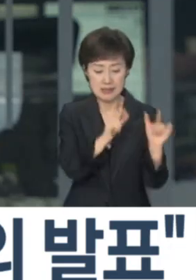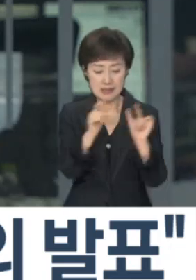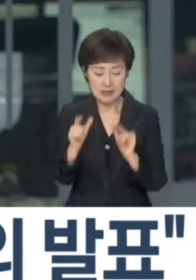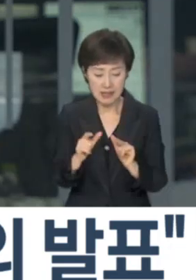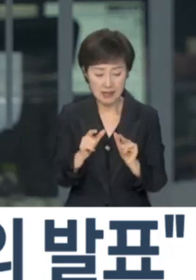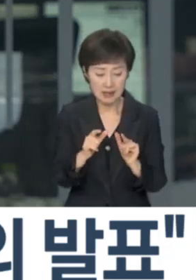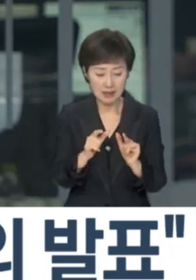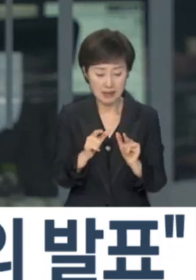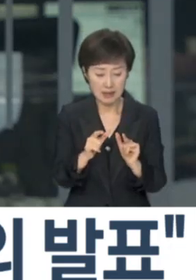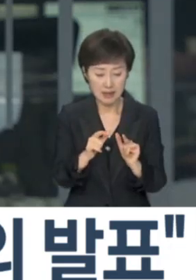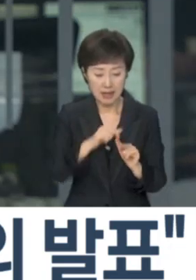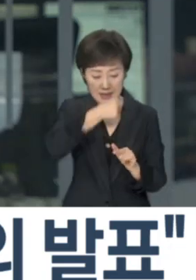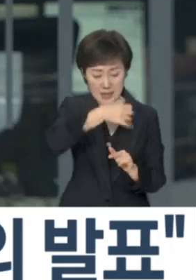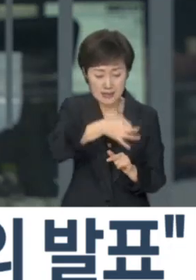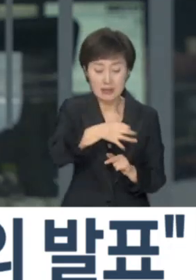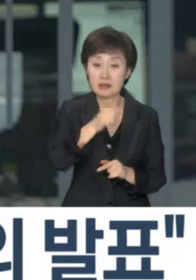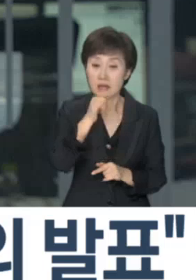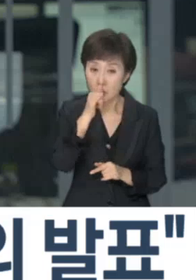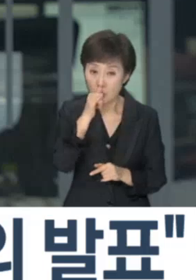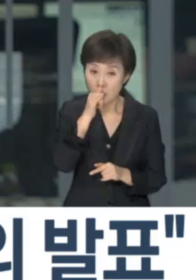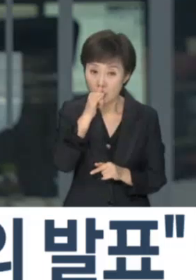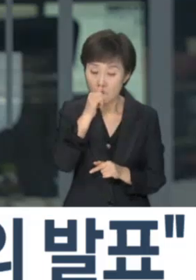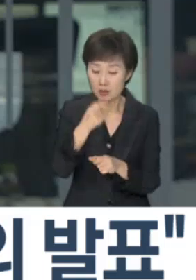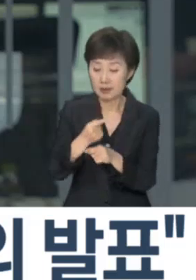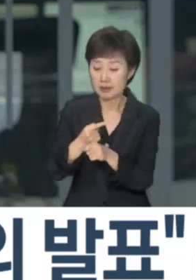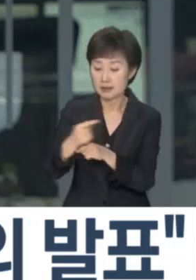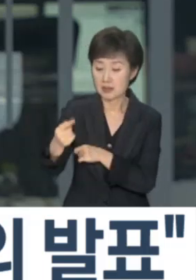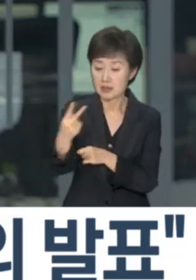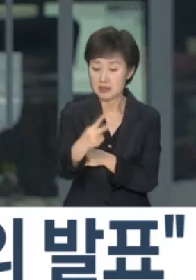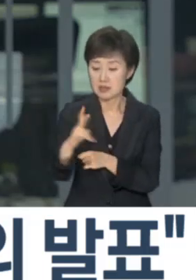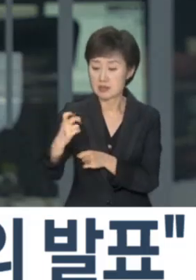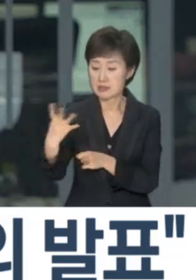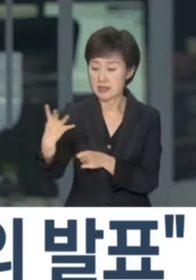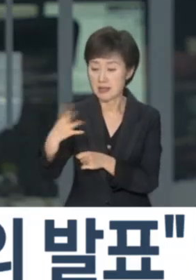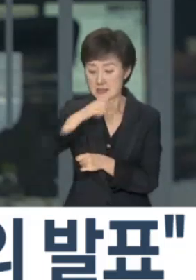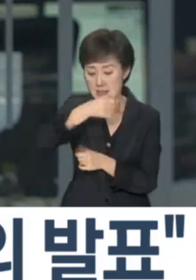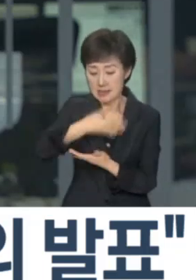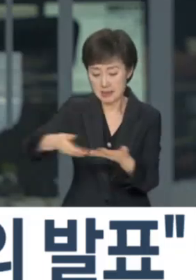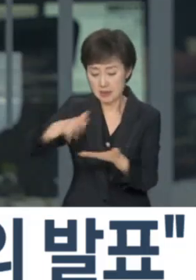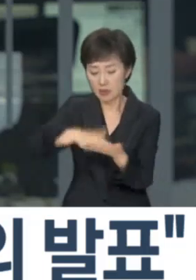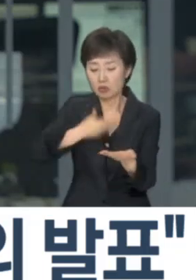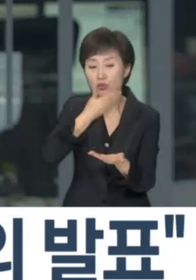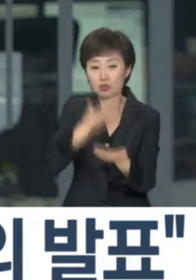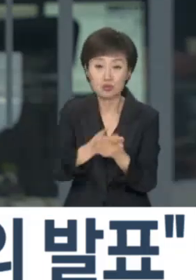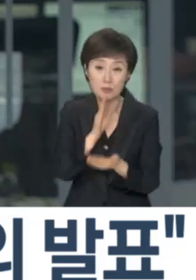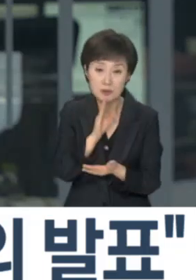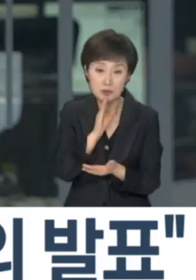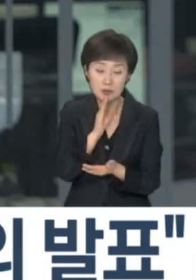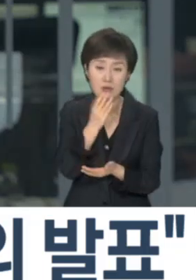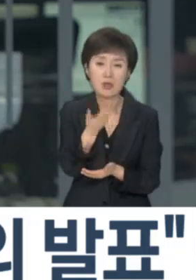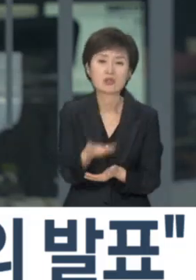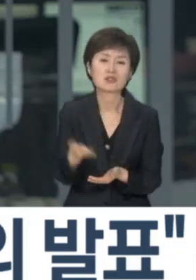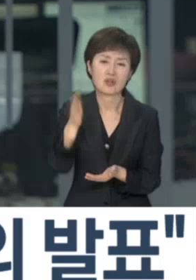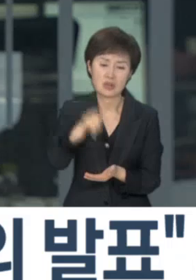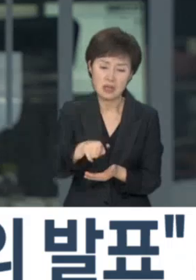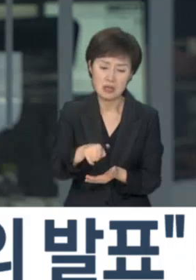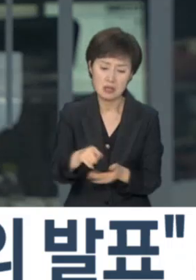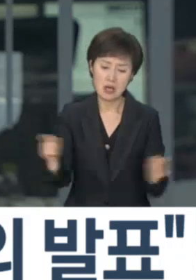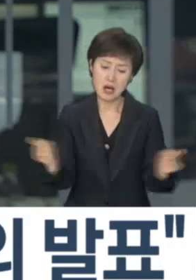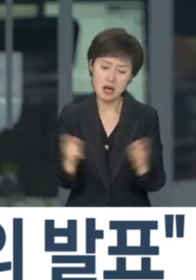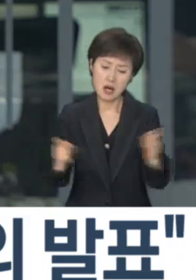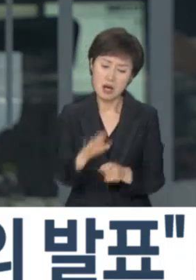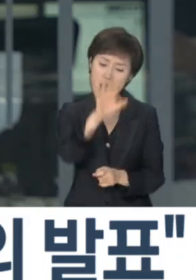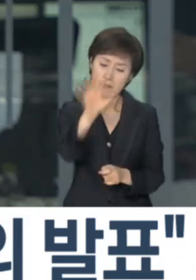있을 것이고 또 이제 2024년을 앞두고 내년도 예산은 정말 중요하잖아요. 왜 항상 이런 상황이 반복되는